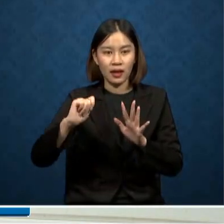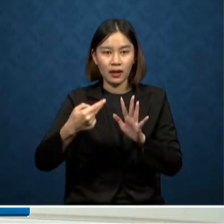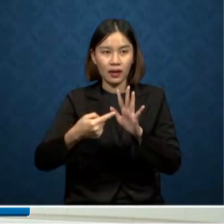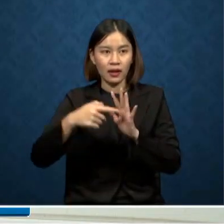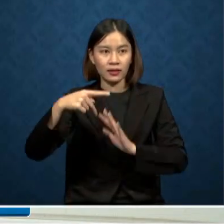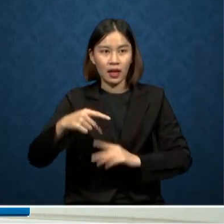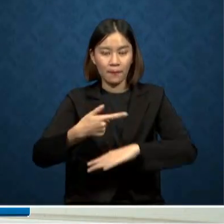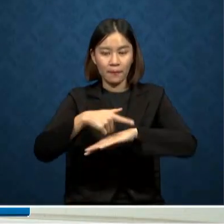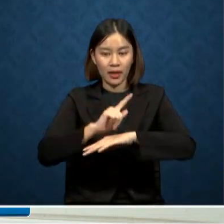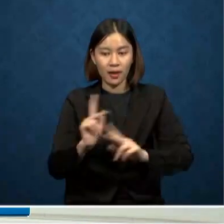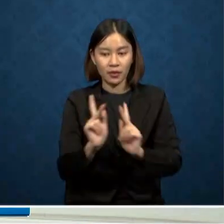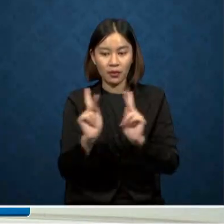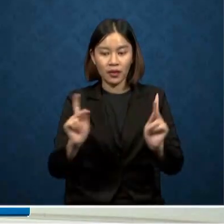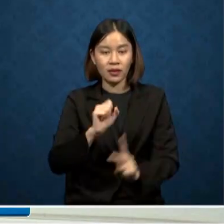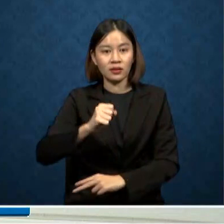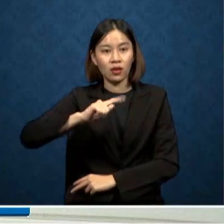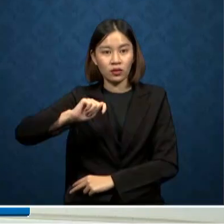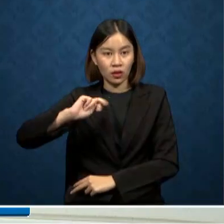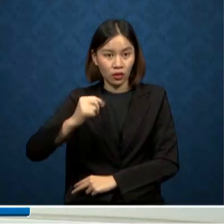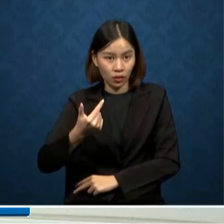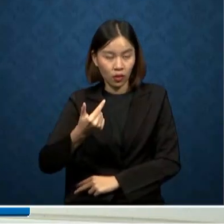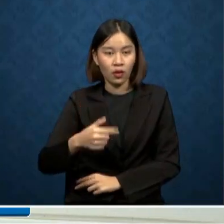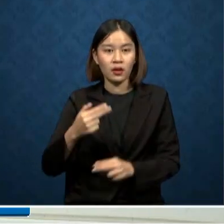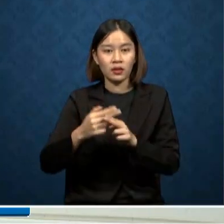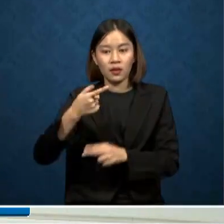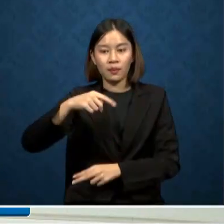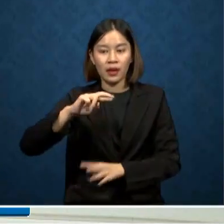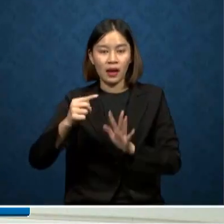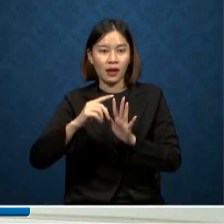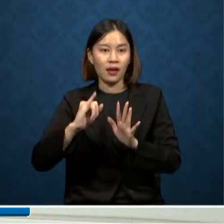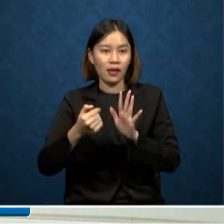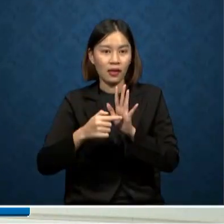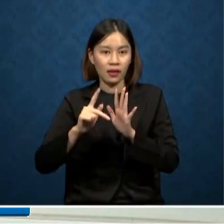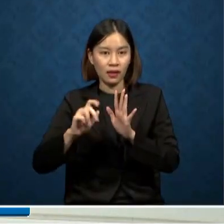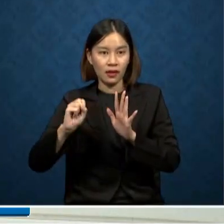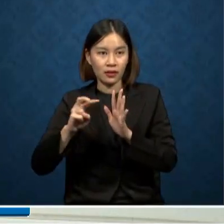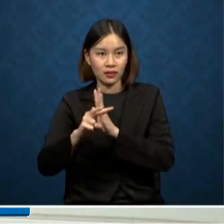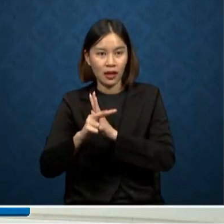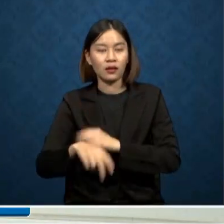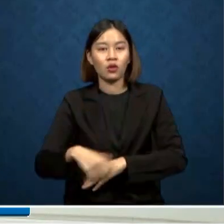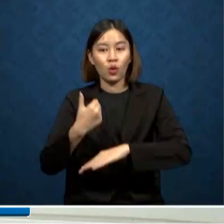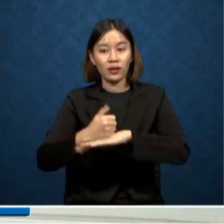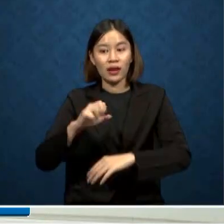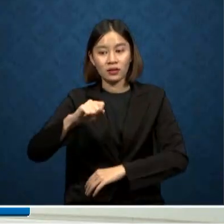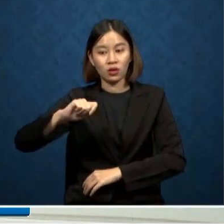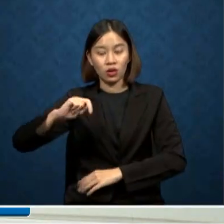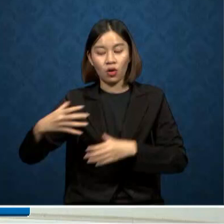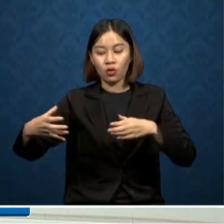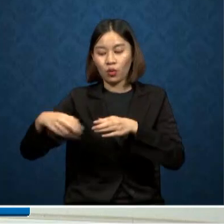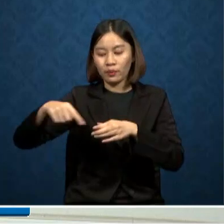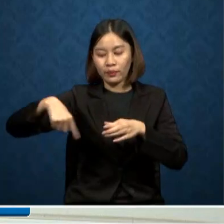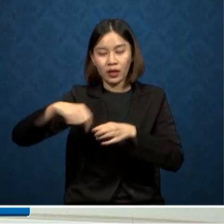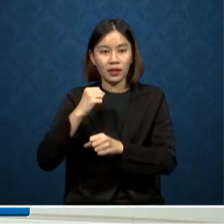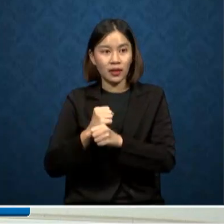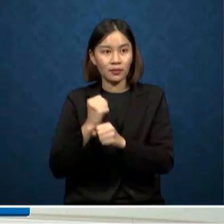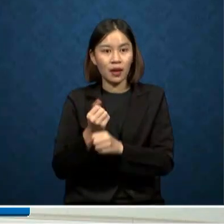ประธานกรรมการตรวจเงินแผ่นดินและนายประจักษบุญยังผู้ว่าการตรวจเงินแผ่นดินพร้อมคณะ